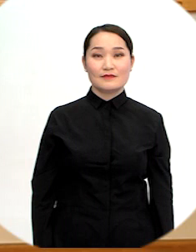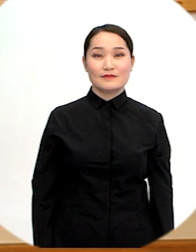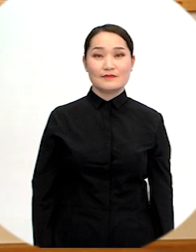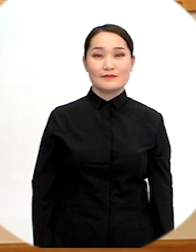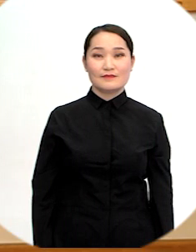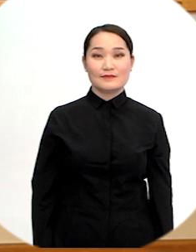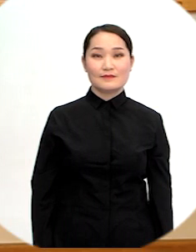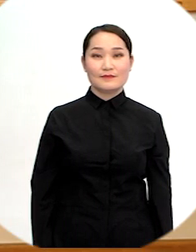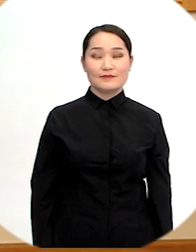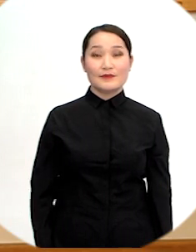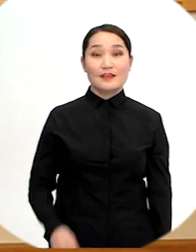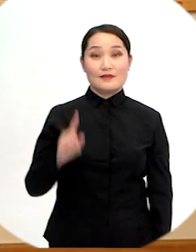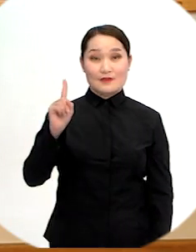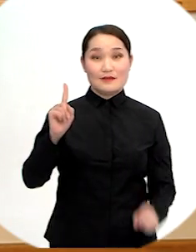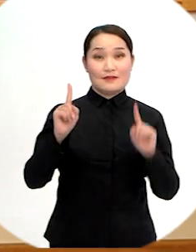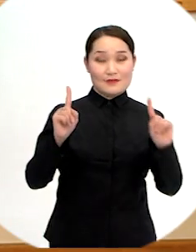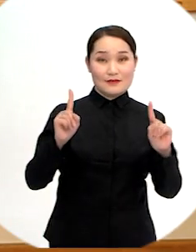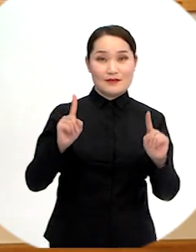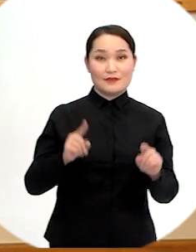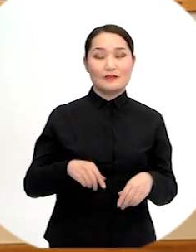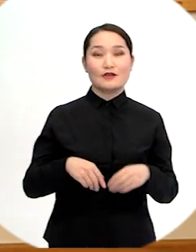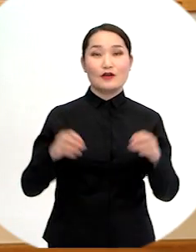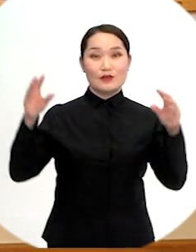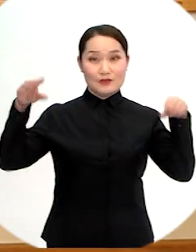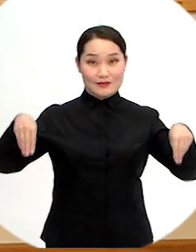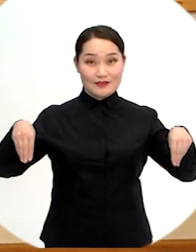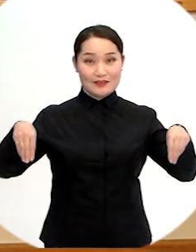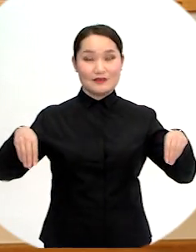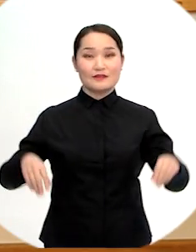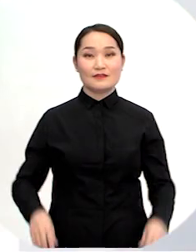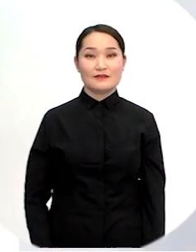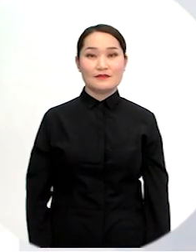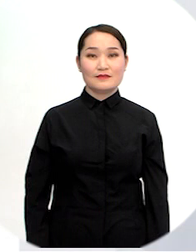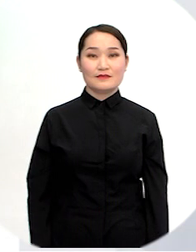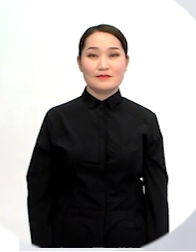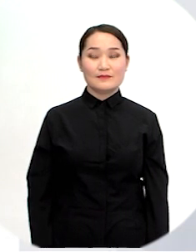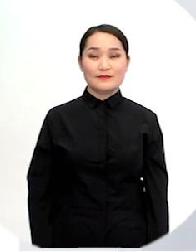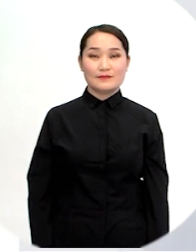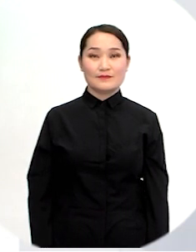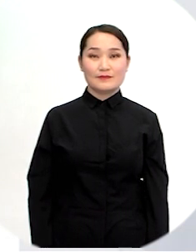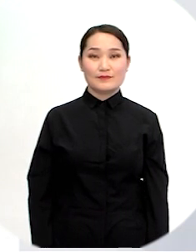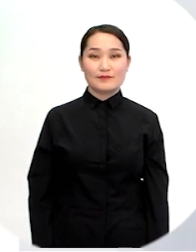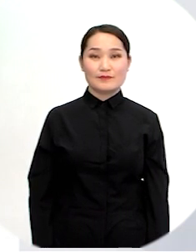2 варанд нэг нэгээр хуваарлан хийцгээе.